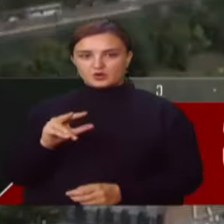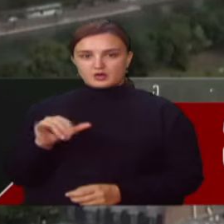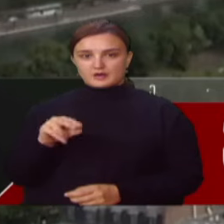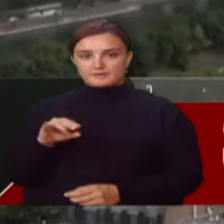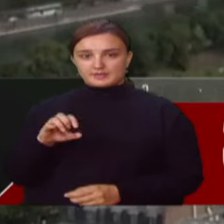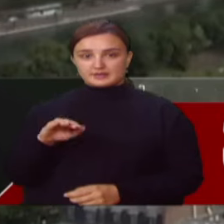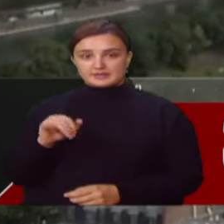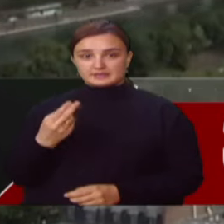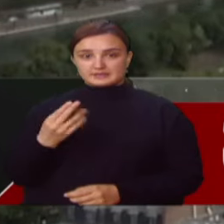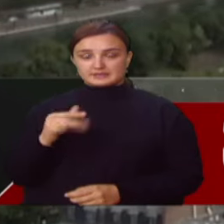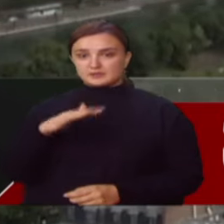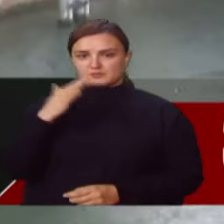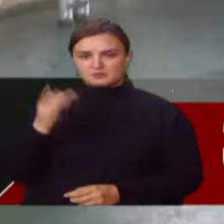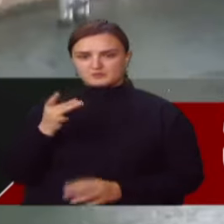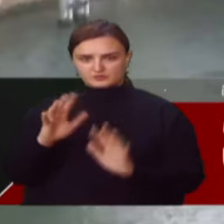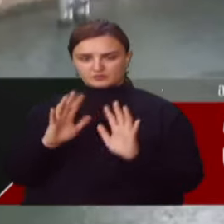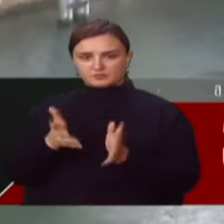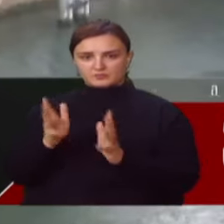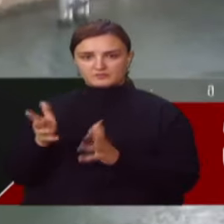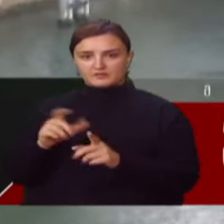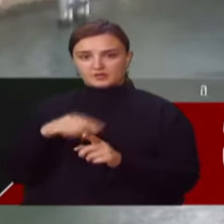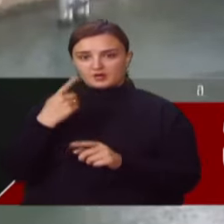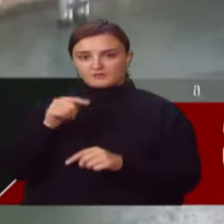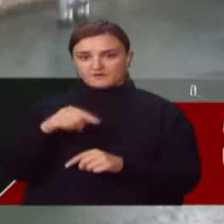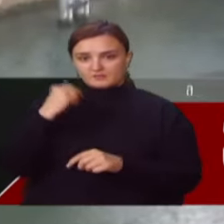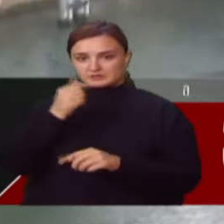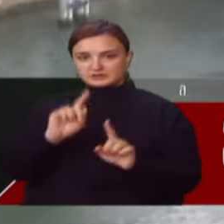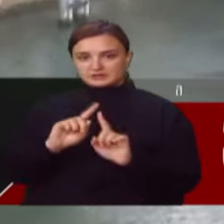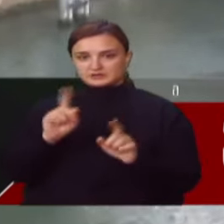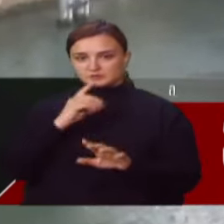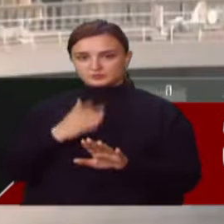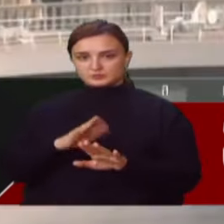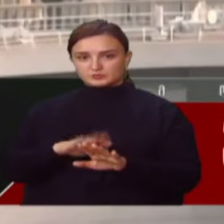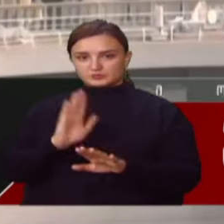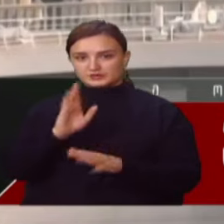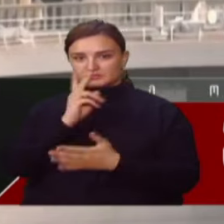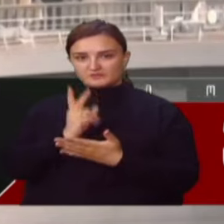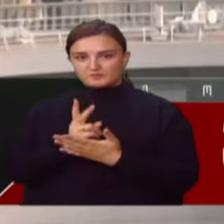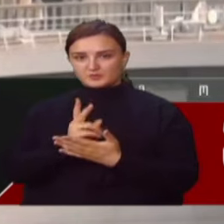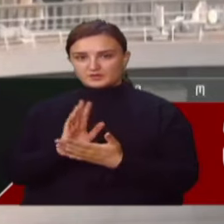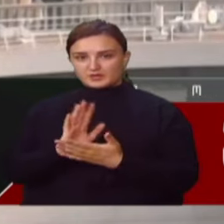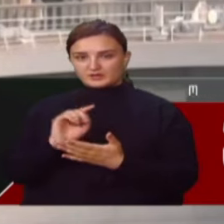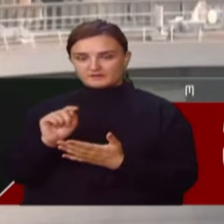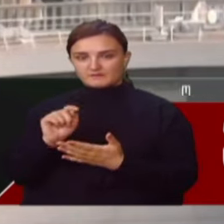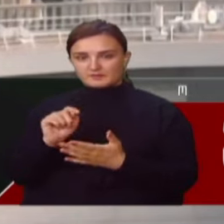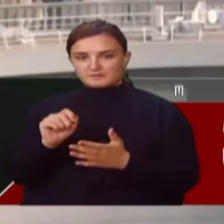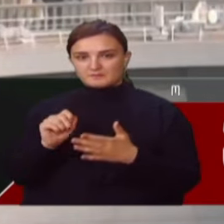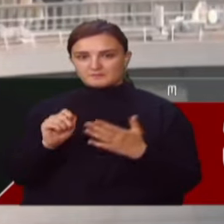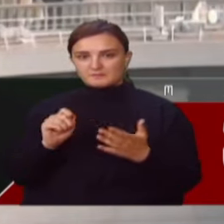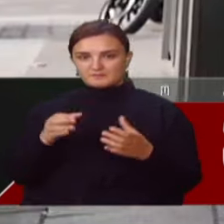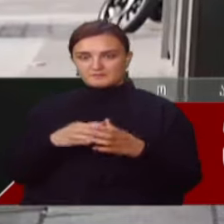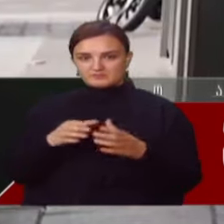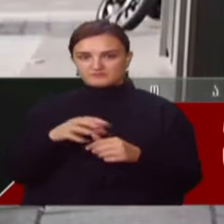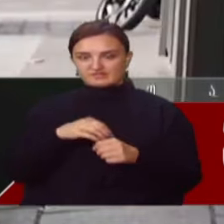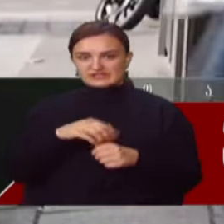ასეთ რამ აქამდეც ბევრჯერ მომხდარა, მაგრამ ამბობენ, რომ წელს განსაკუთრებით რთული იქნება, რადგან მიუხედავად იმისა, რომ ულტრამემარჯვენეები ლიდერობენ